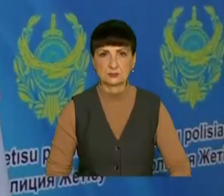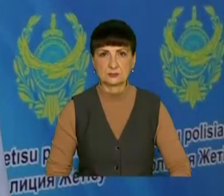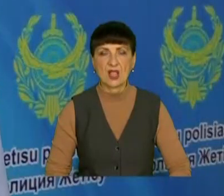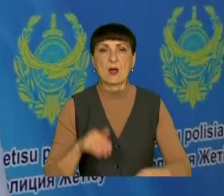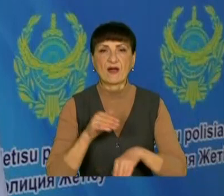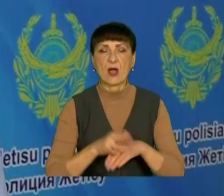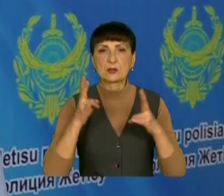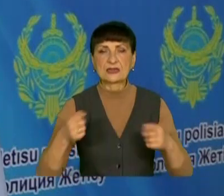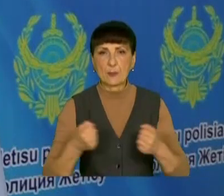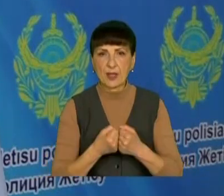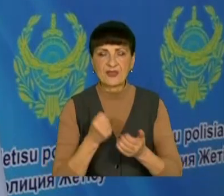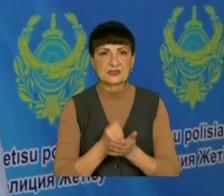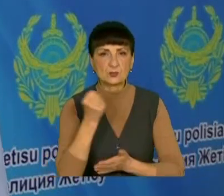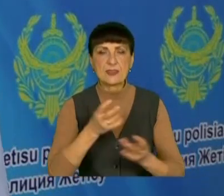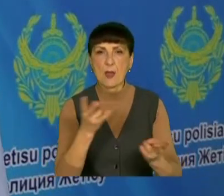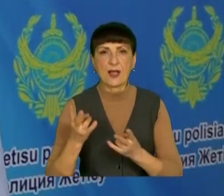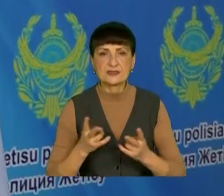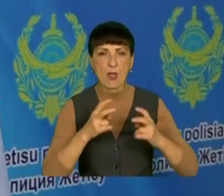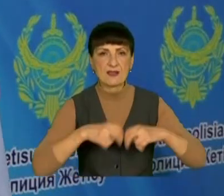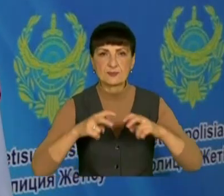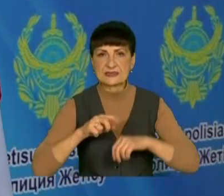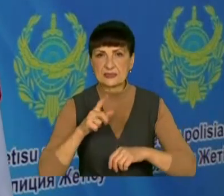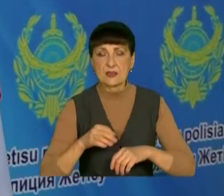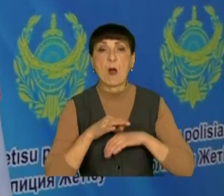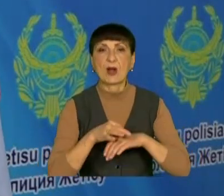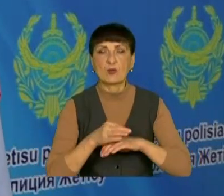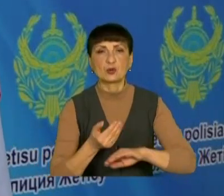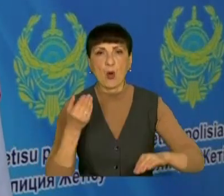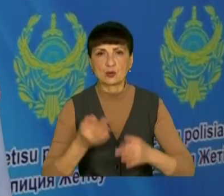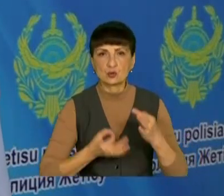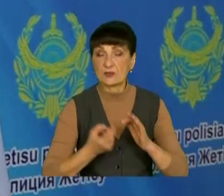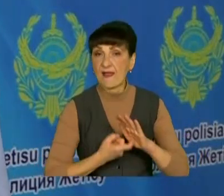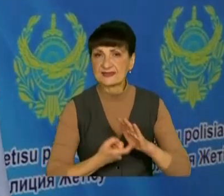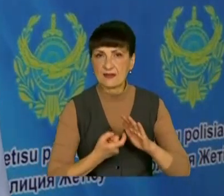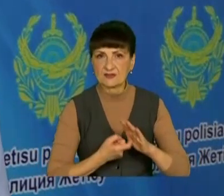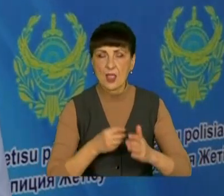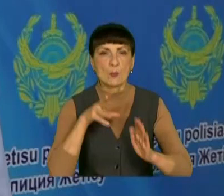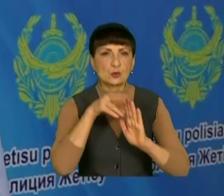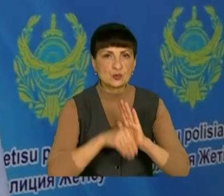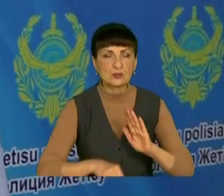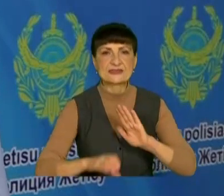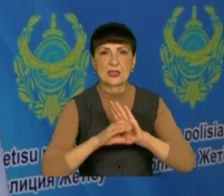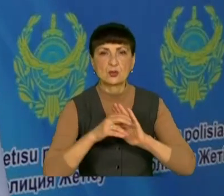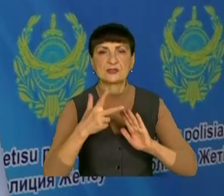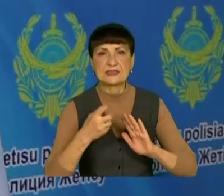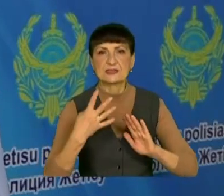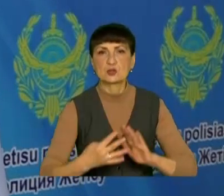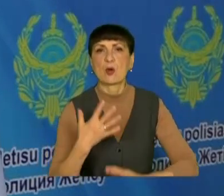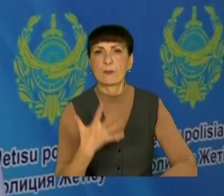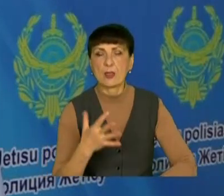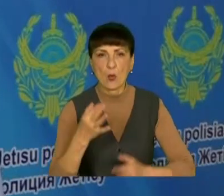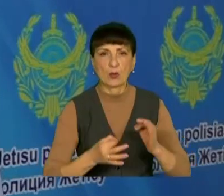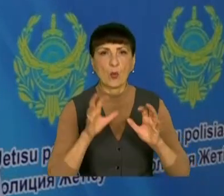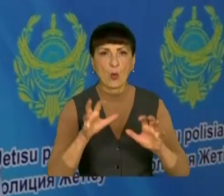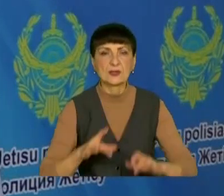факту ДТП с назначением необходимых экспертиз проводится досудебное расследование, предусмотренное статьей 345